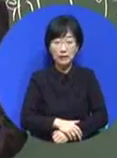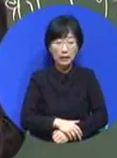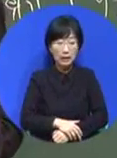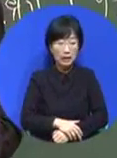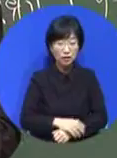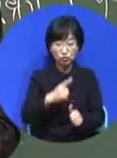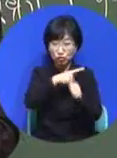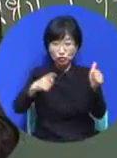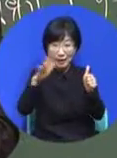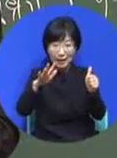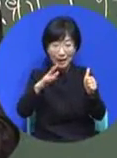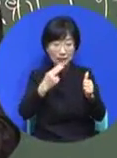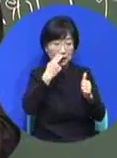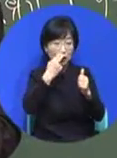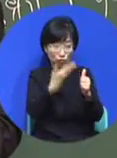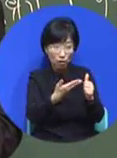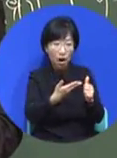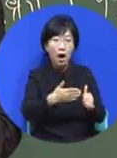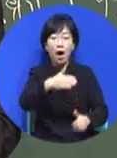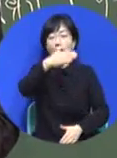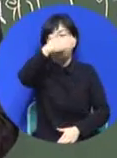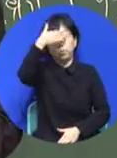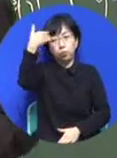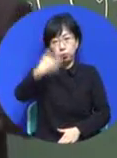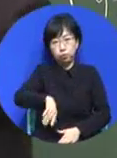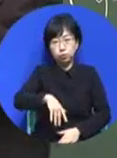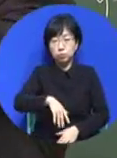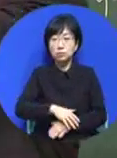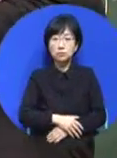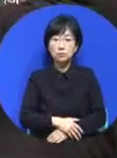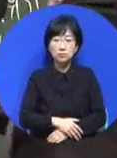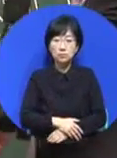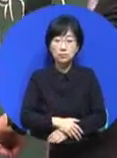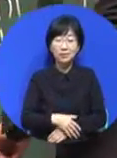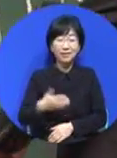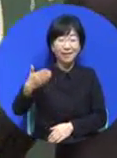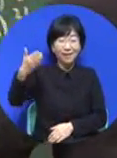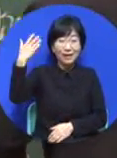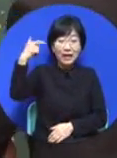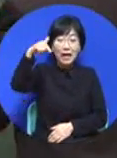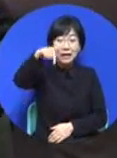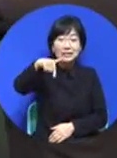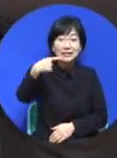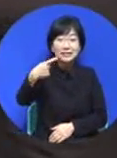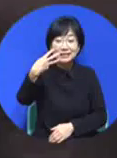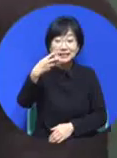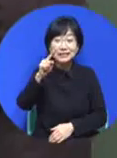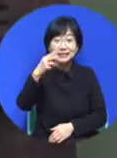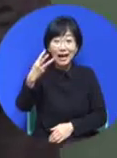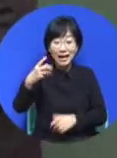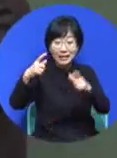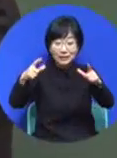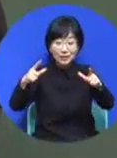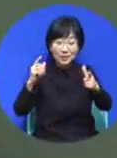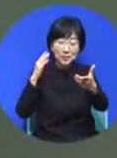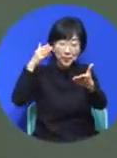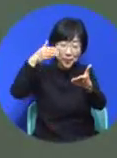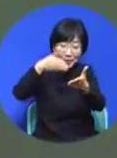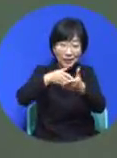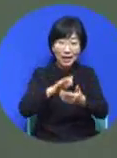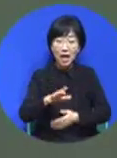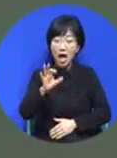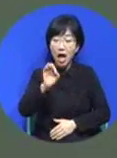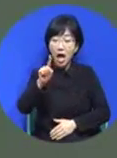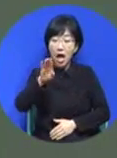police? You'll be lucky if they don't kill you. 지방으로 갔더니 이 아비멜렉이라는 왕이 또 말이죠.